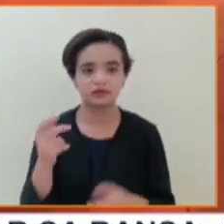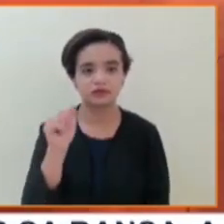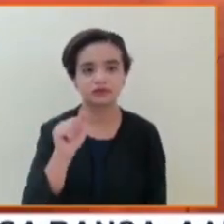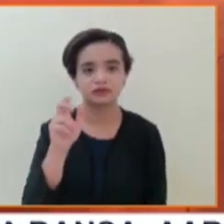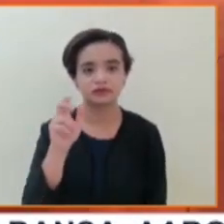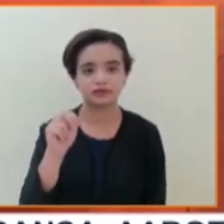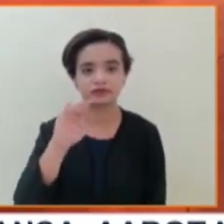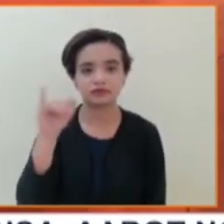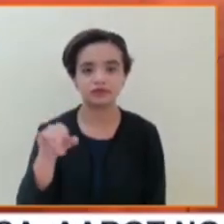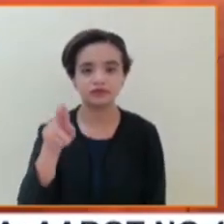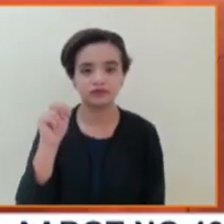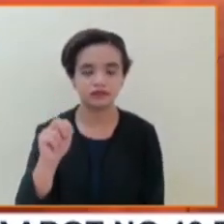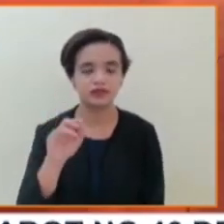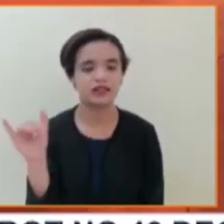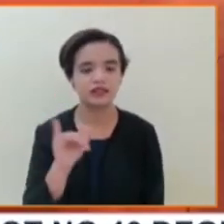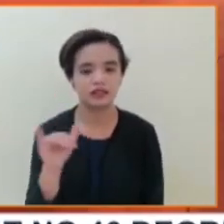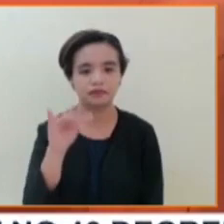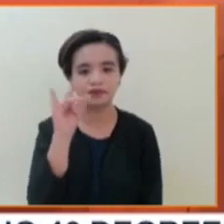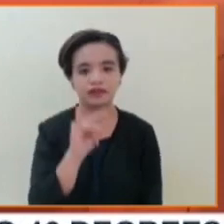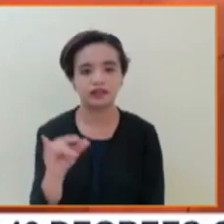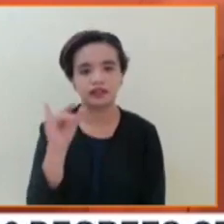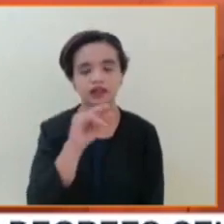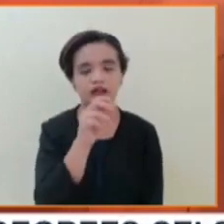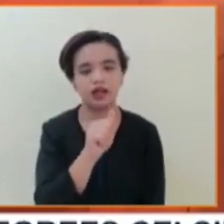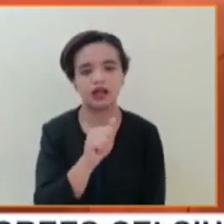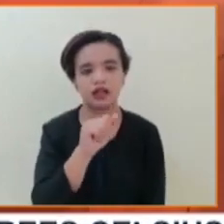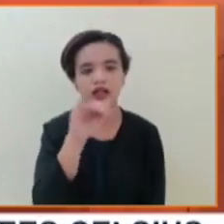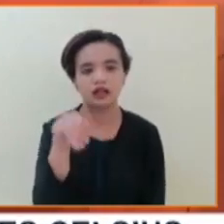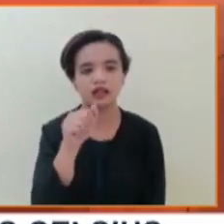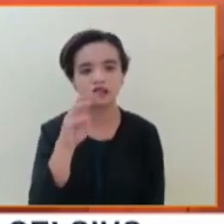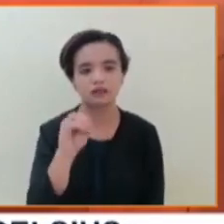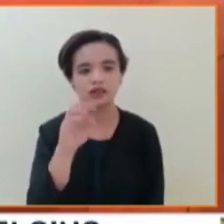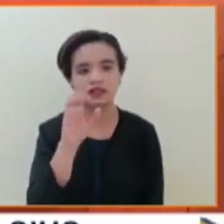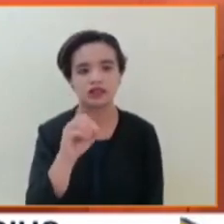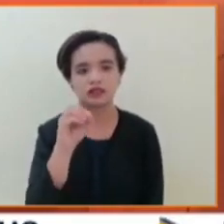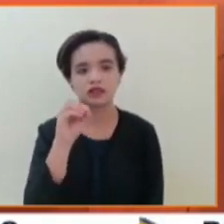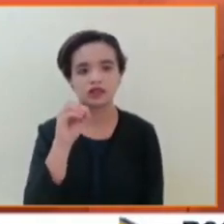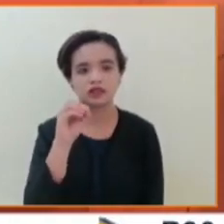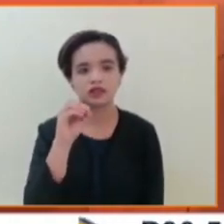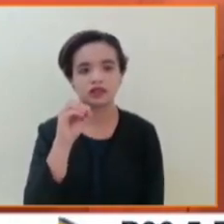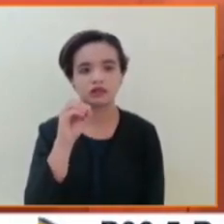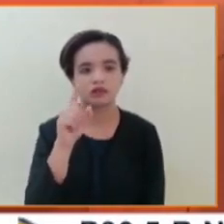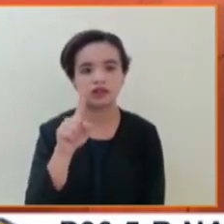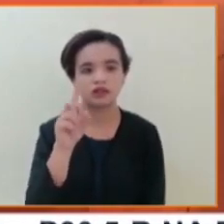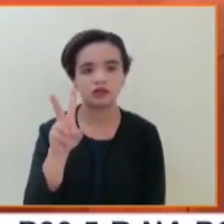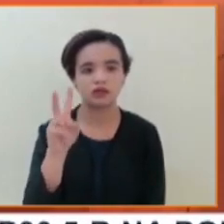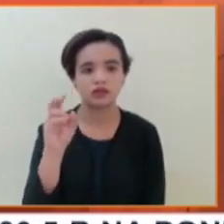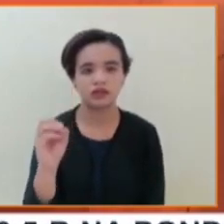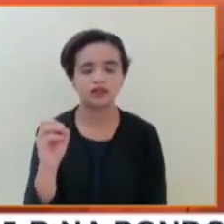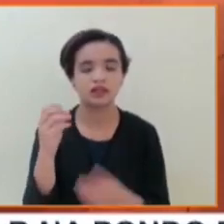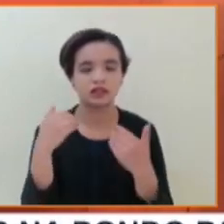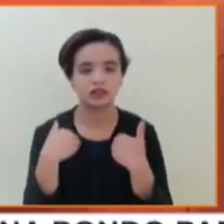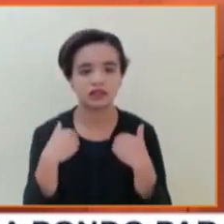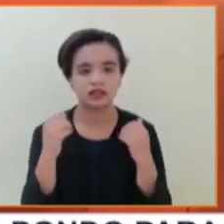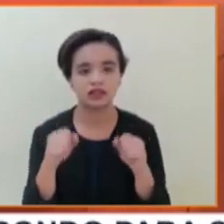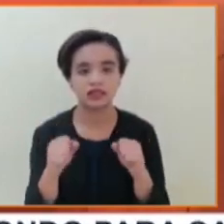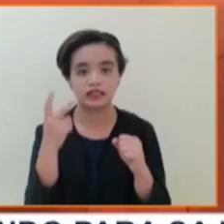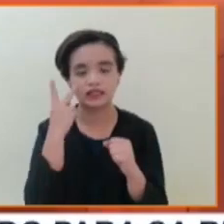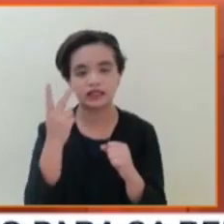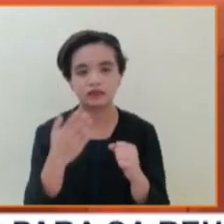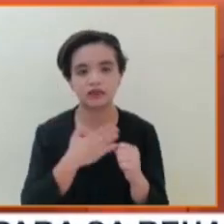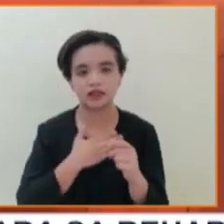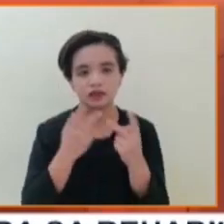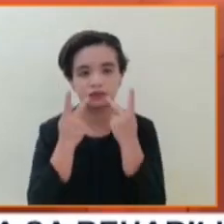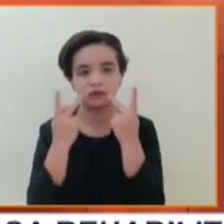Instagram, Ajam0120. Sorry, medyo private na tao. Pero pwede niyong makita yung mga public albums ko doon sa